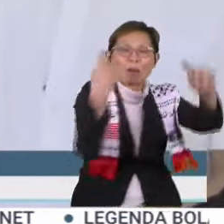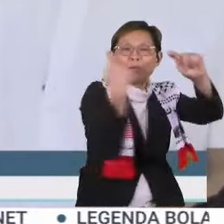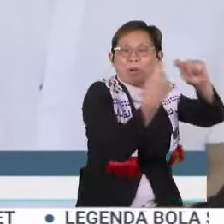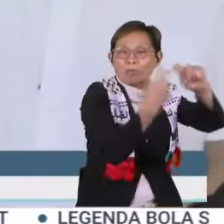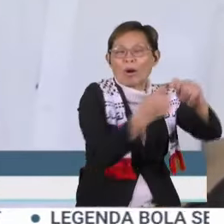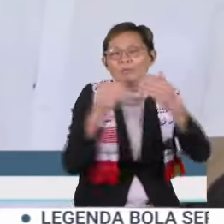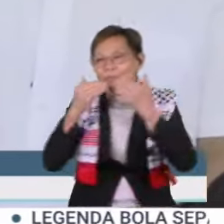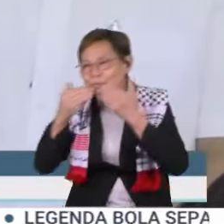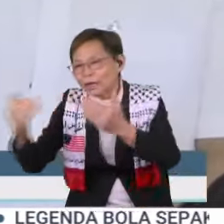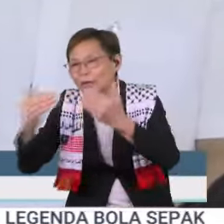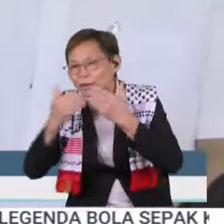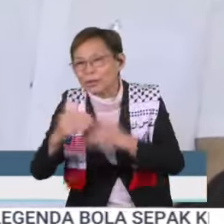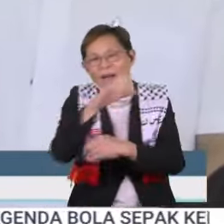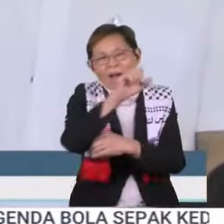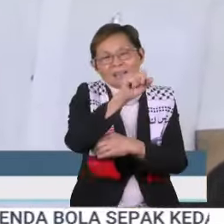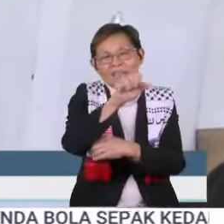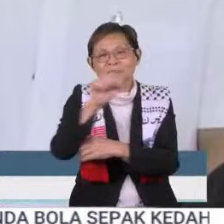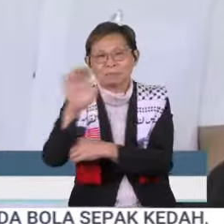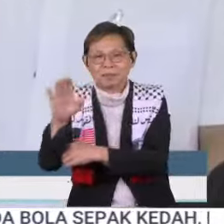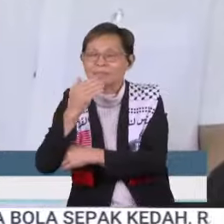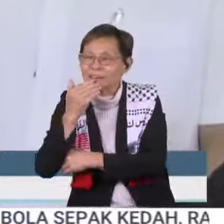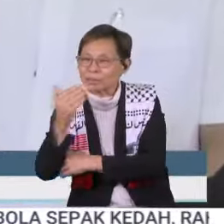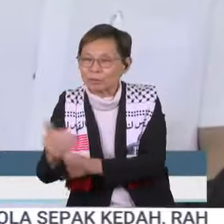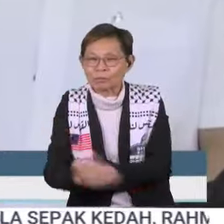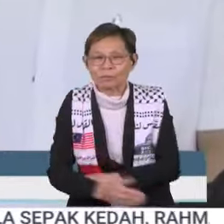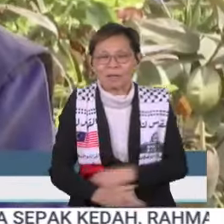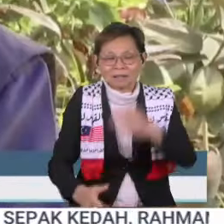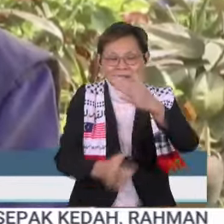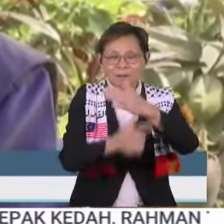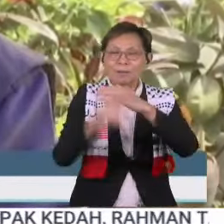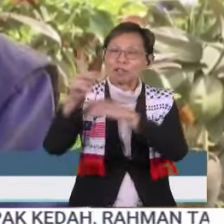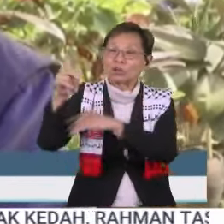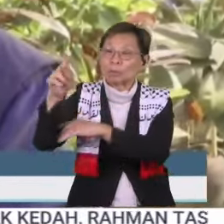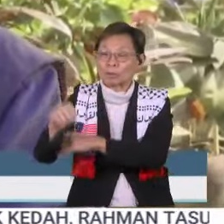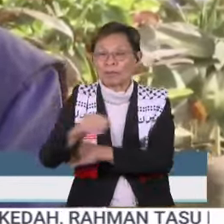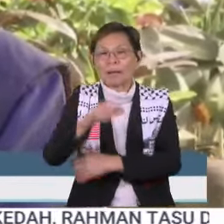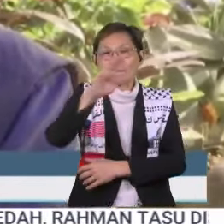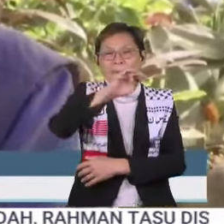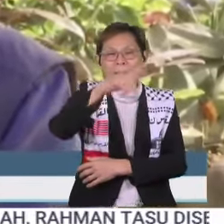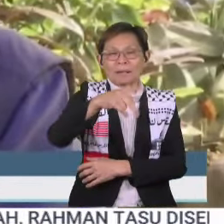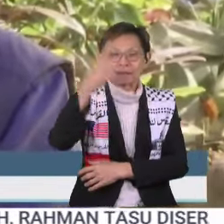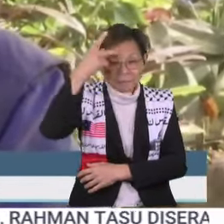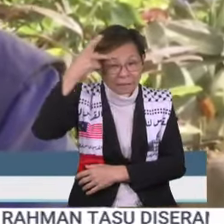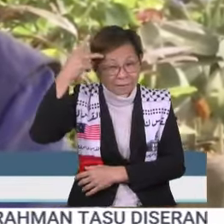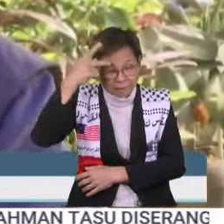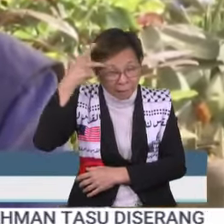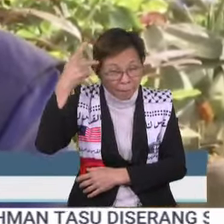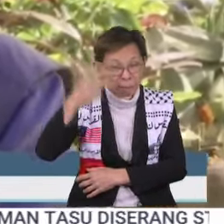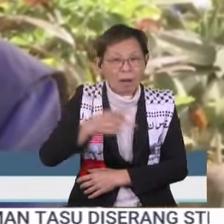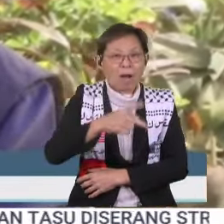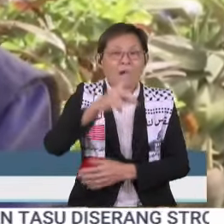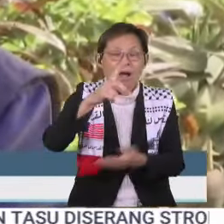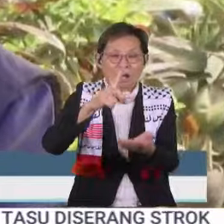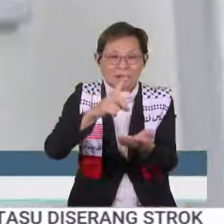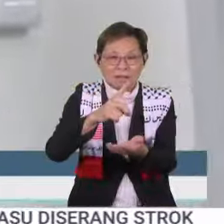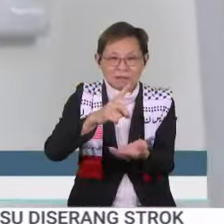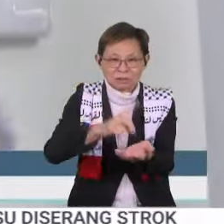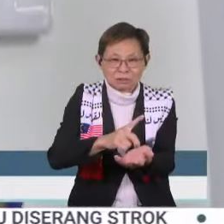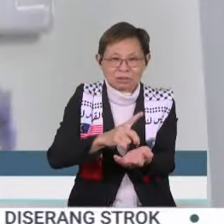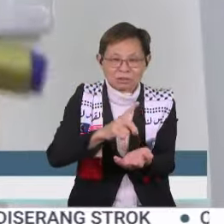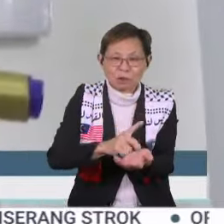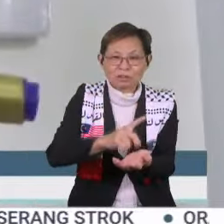kasih nak biar SSB. Sementara Timbalan Ketua Menteri yang juga Ahli Parlimen Keningau, Datuk Seri Panglima Dr. Jeffrey